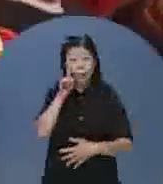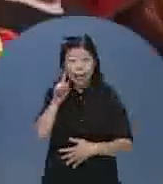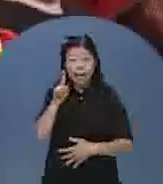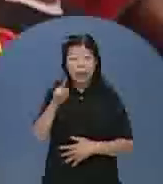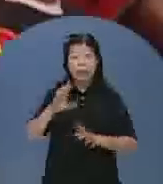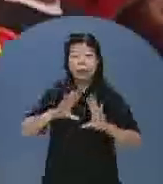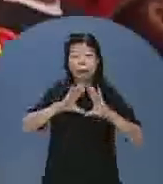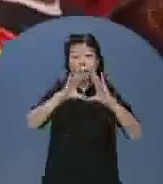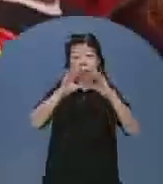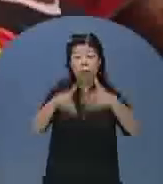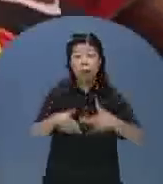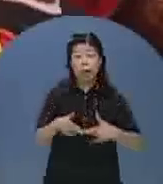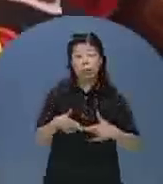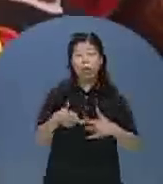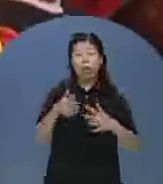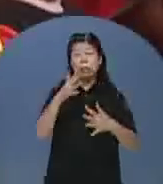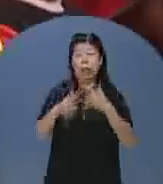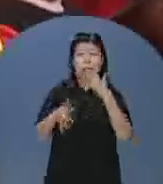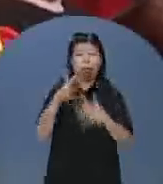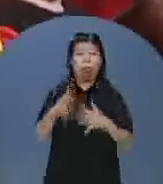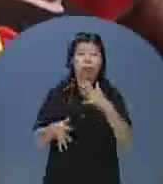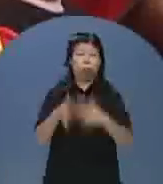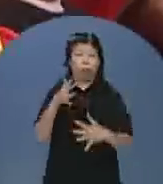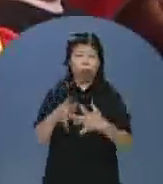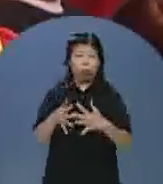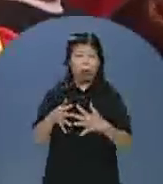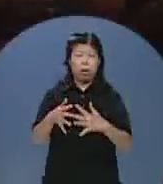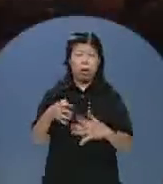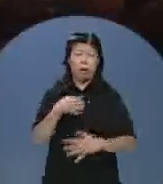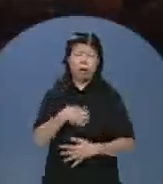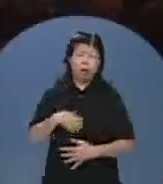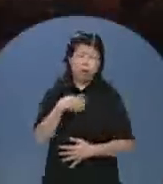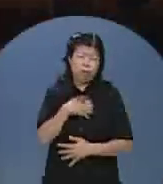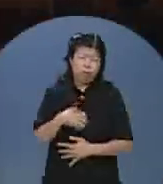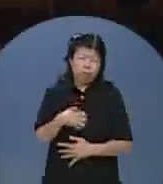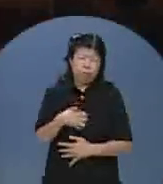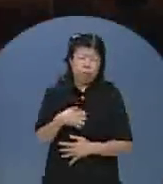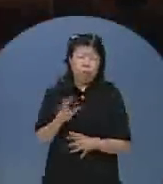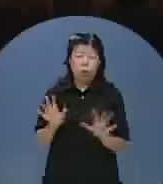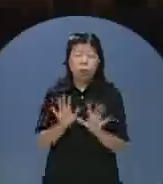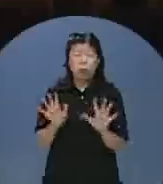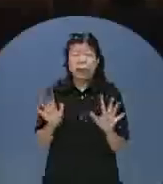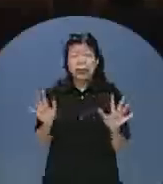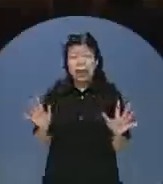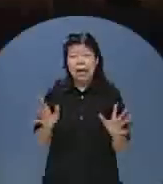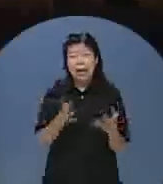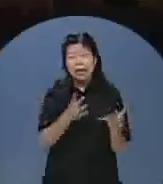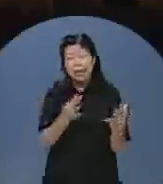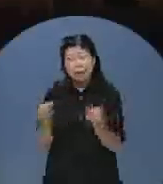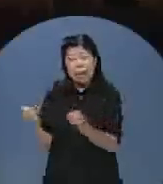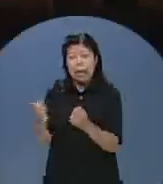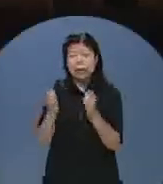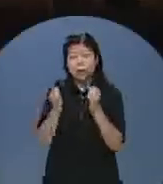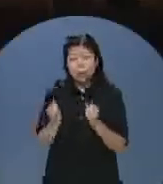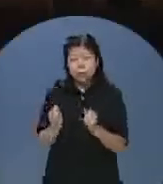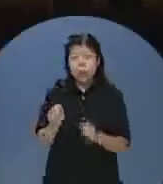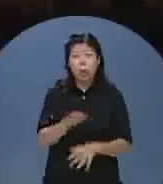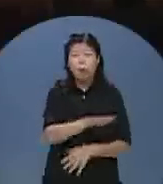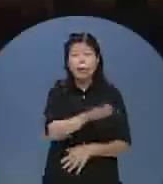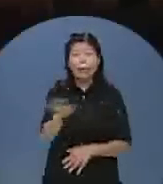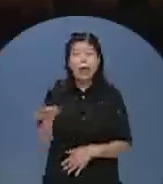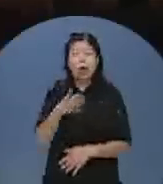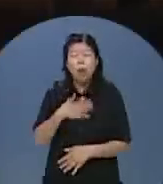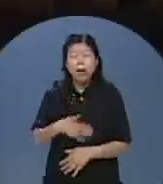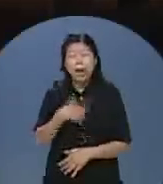には戦争によって苦しい生活を強いられている子どもたちが多くいるということを心に留めてもらいたい